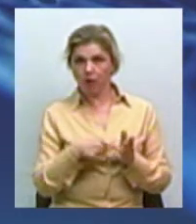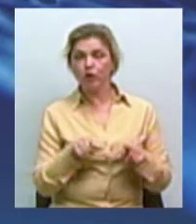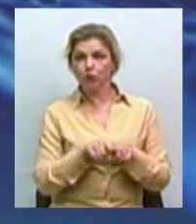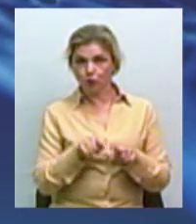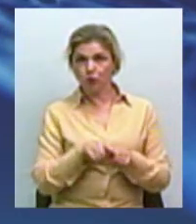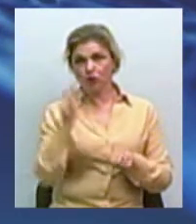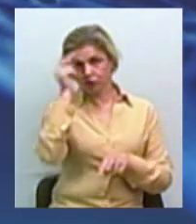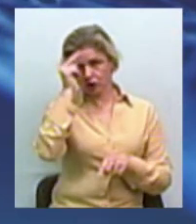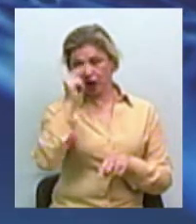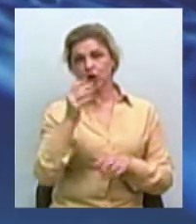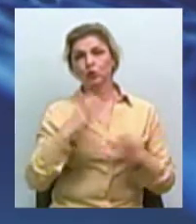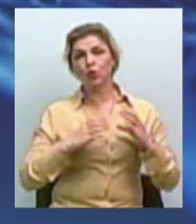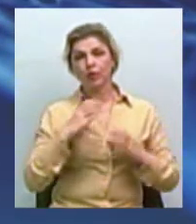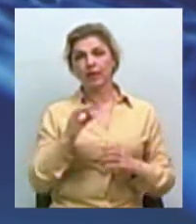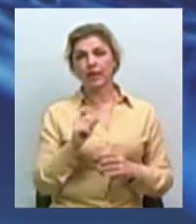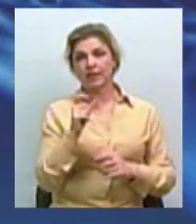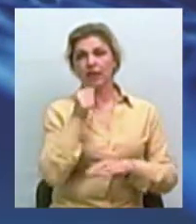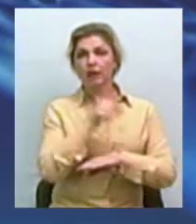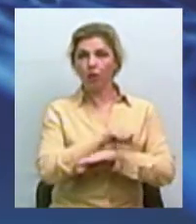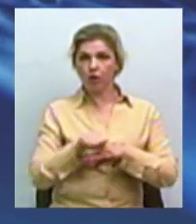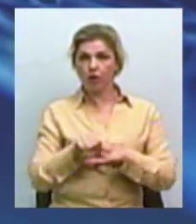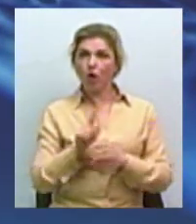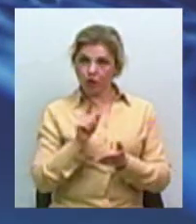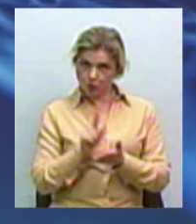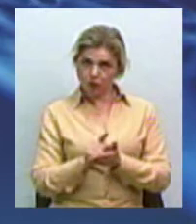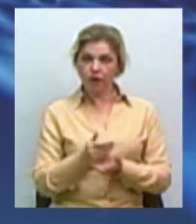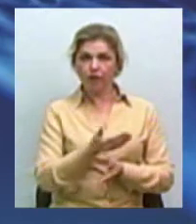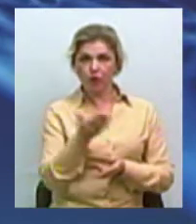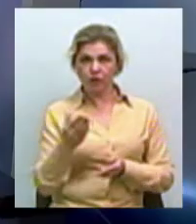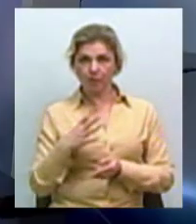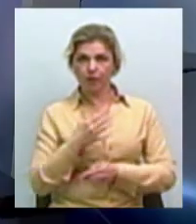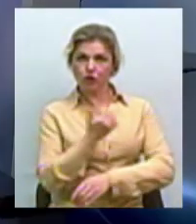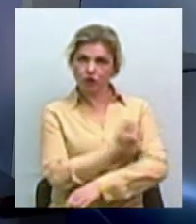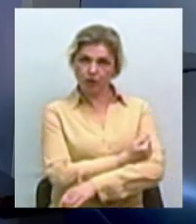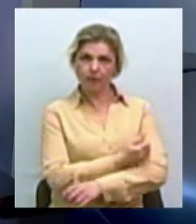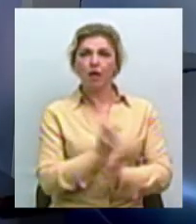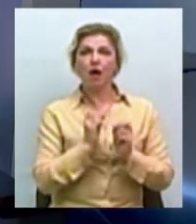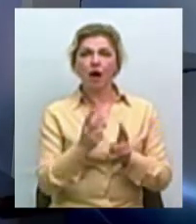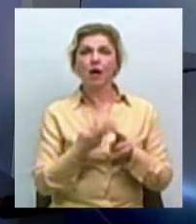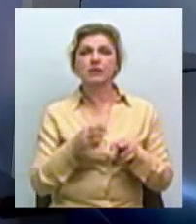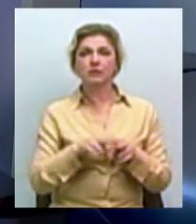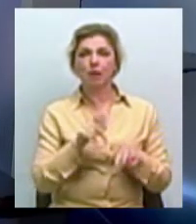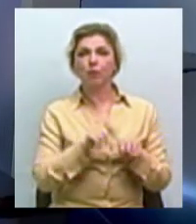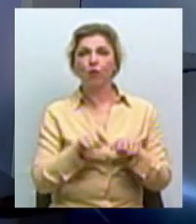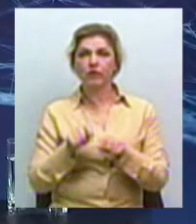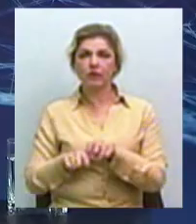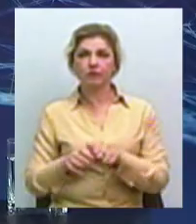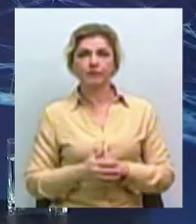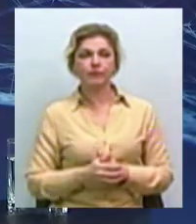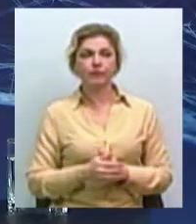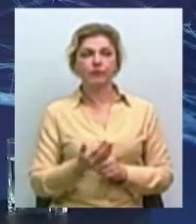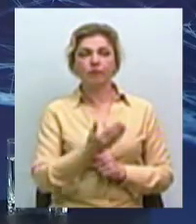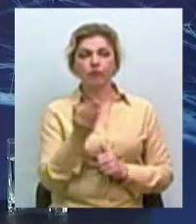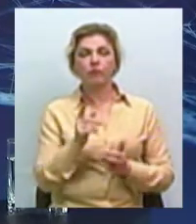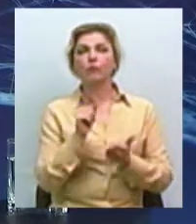з-за кордону. Чи повинні вони бути щепленими? І як це перевіряється? І вони повинні бути